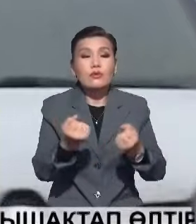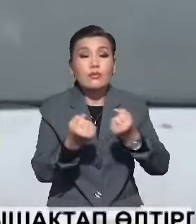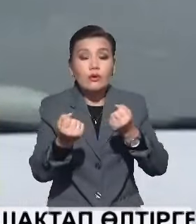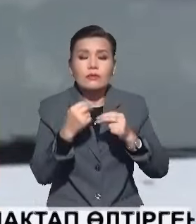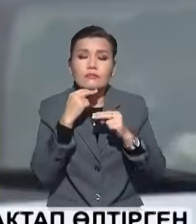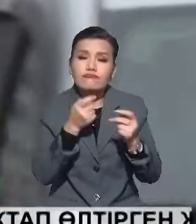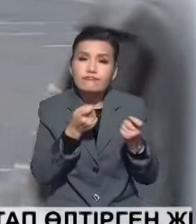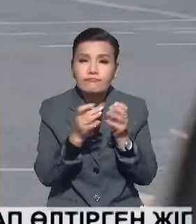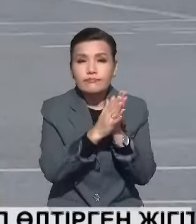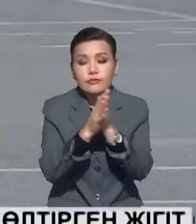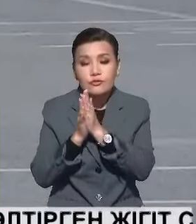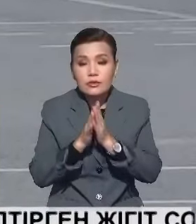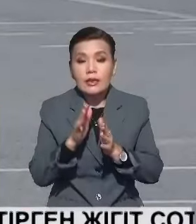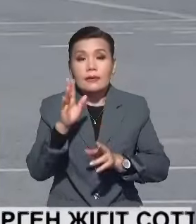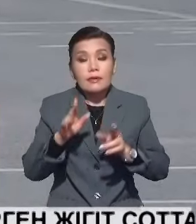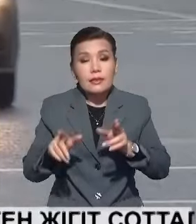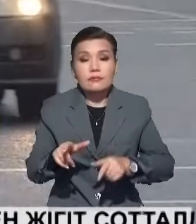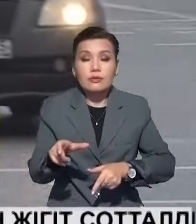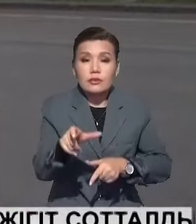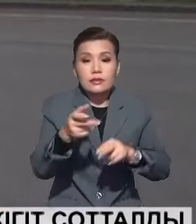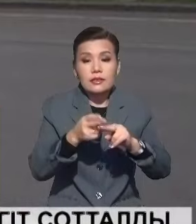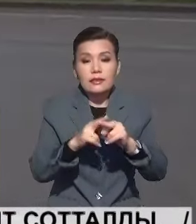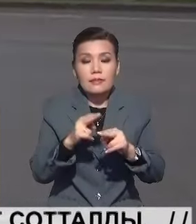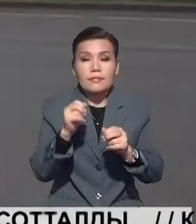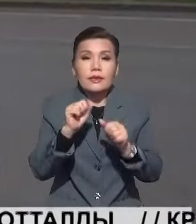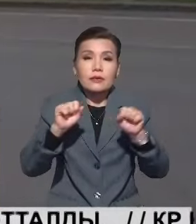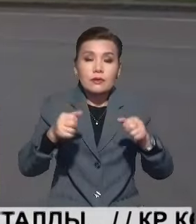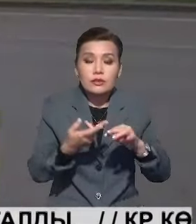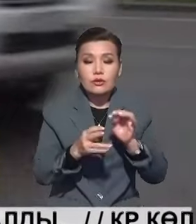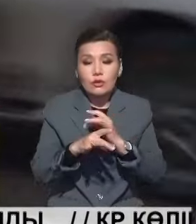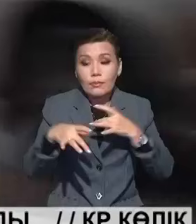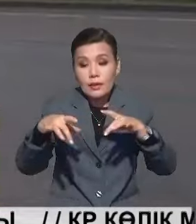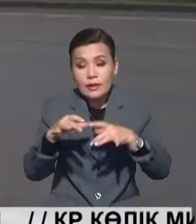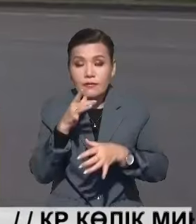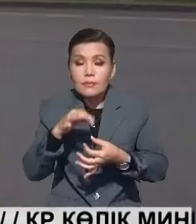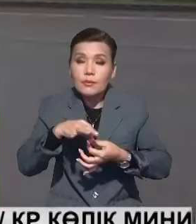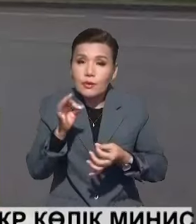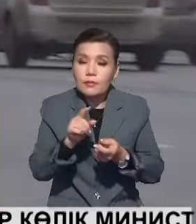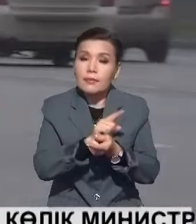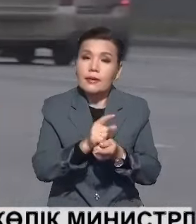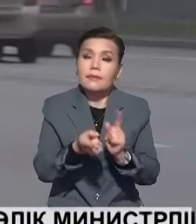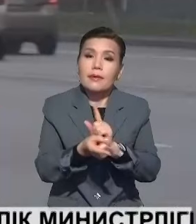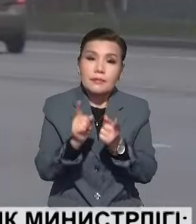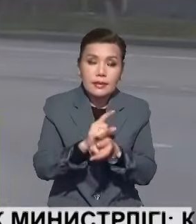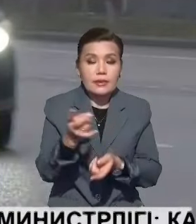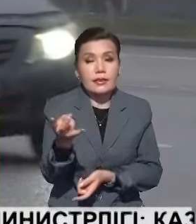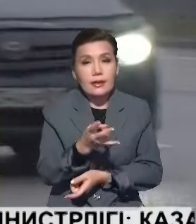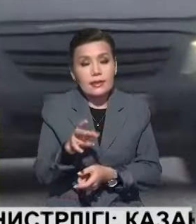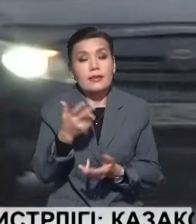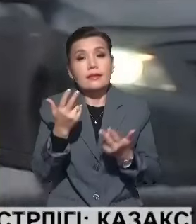болуды ескертеді. Жол қауіпсіздігі үшін көлік иелері жыл мезгіліне сәйкес дөңгелектерді уақытында ауыстыру қажет дейді. Әрине,